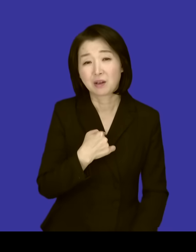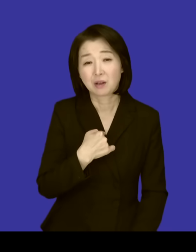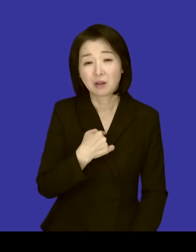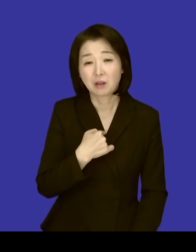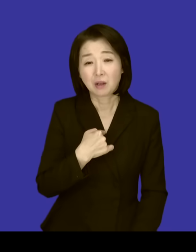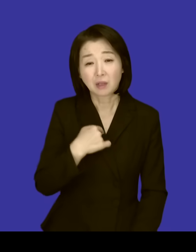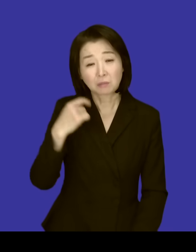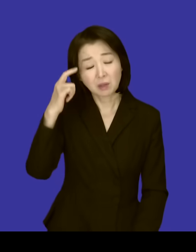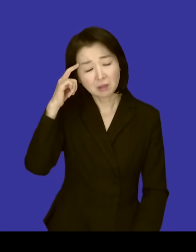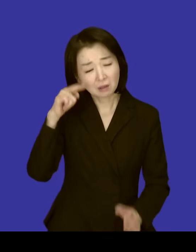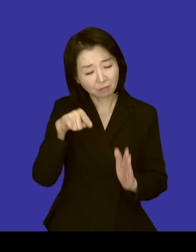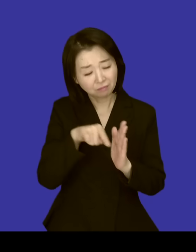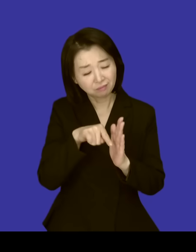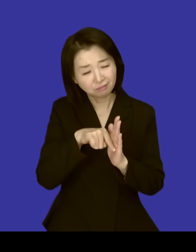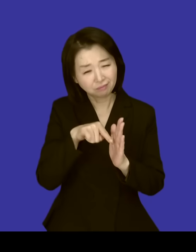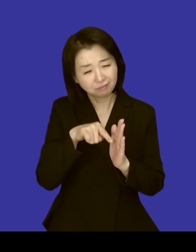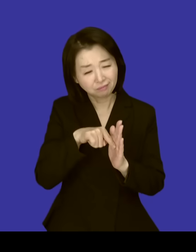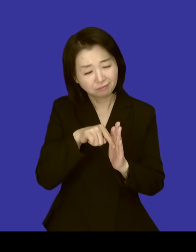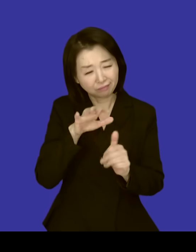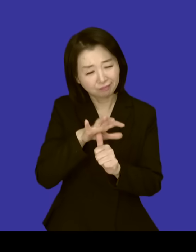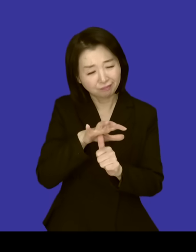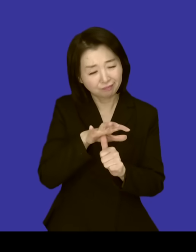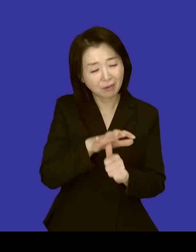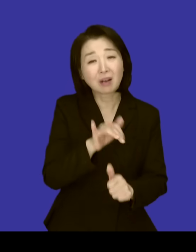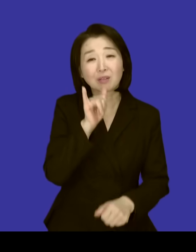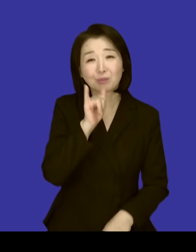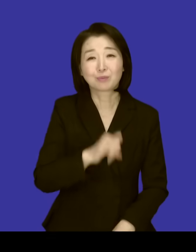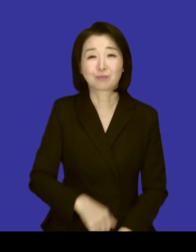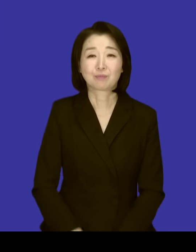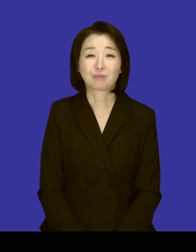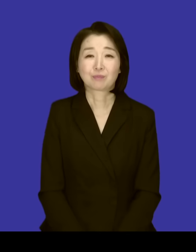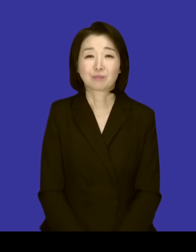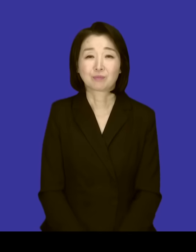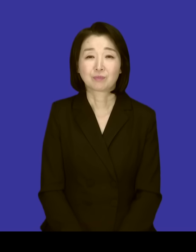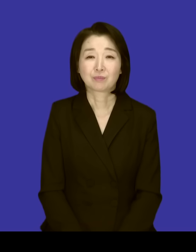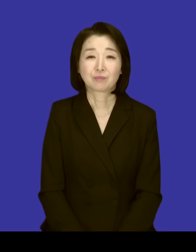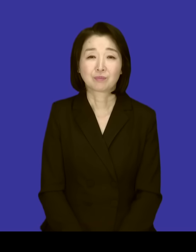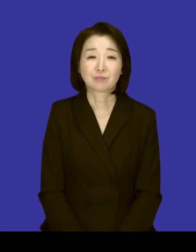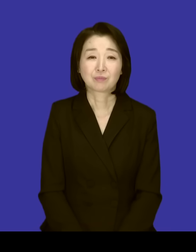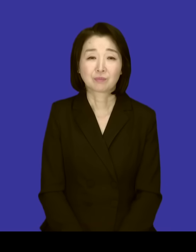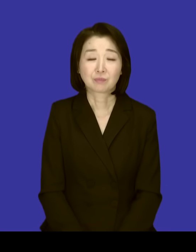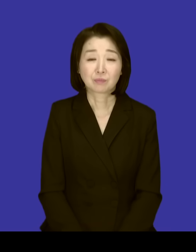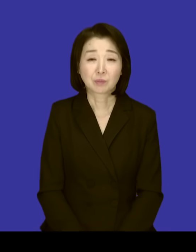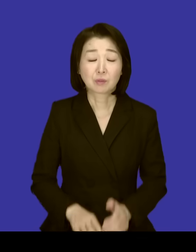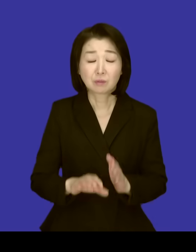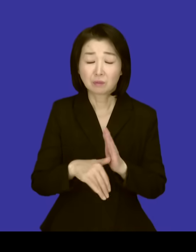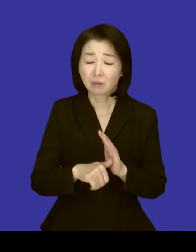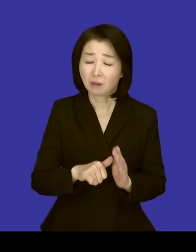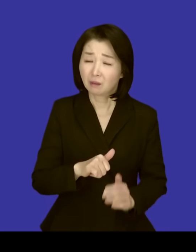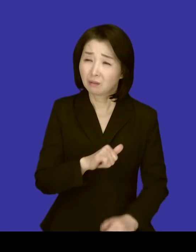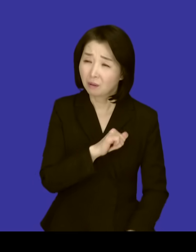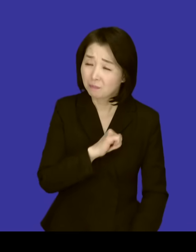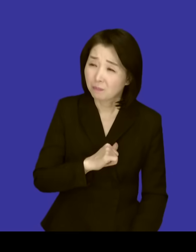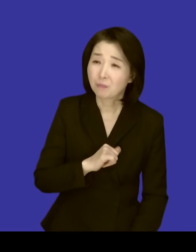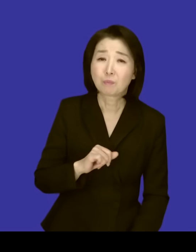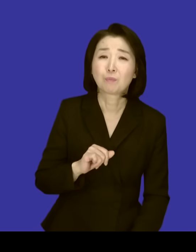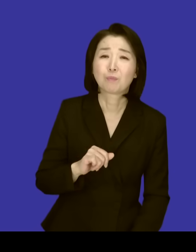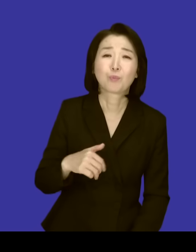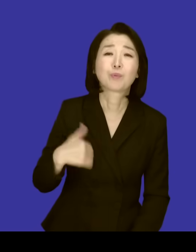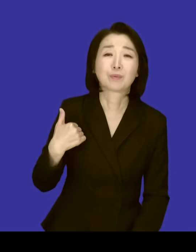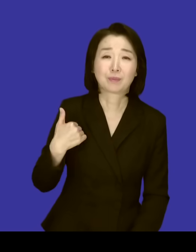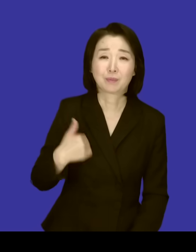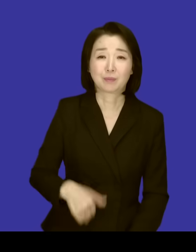좀 부정적인 생각에 근래 그렇겠죠, 좀 많이 그렇죠. 빠졌던 것 같습니다. 그렇겠죠. 네. 그때는 무슨 정신으로 버텼는지 모르겠는데 근데 이제